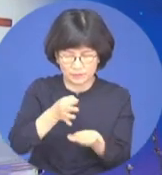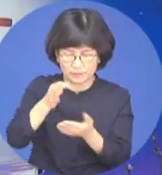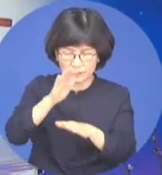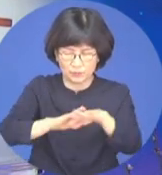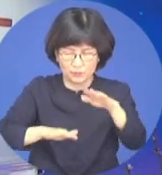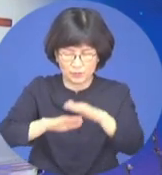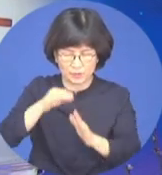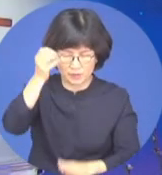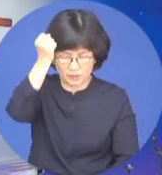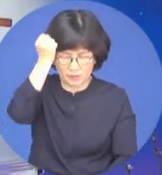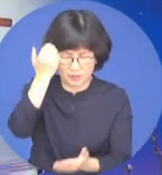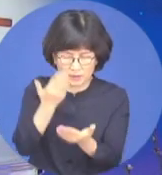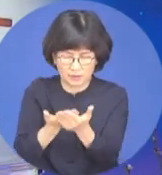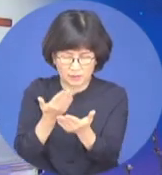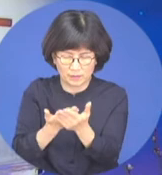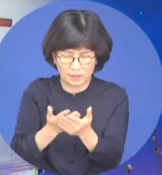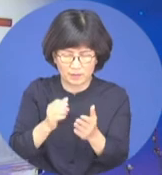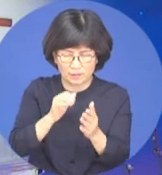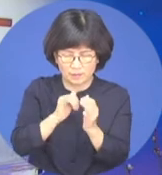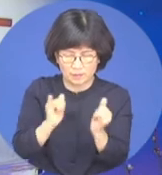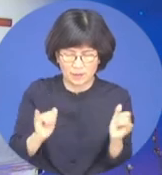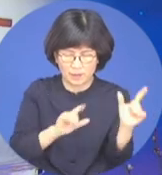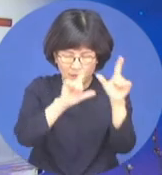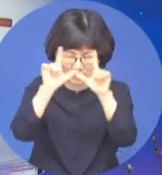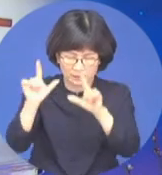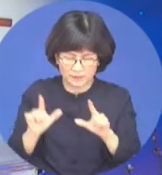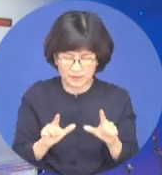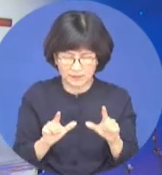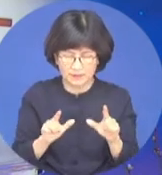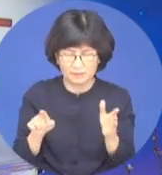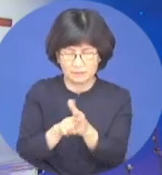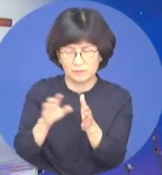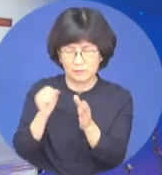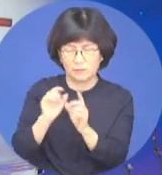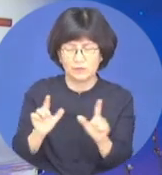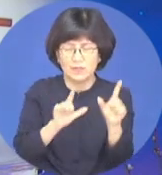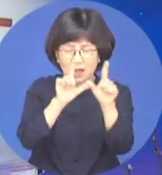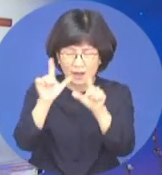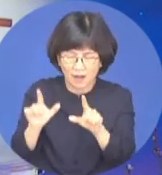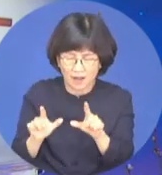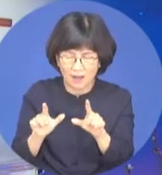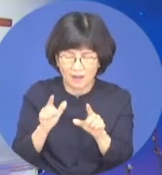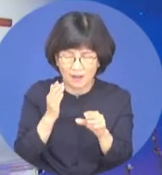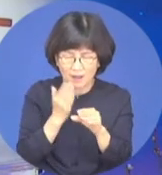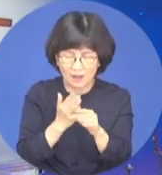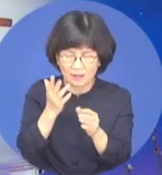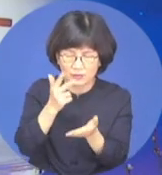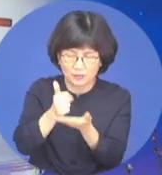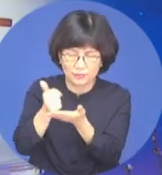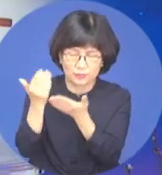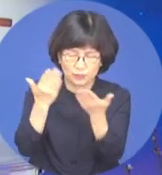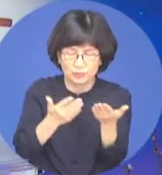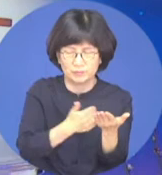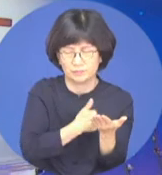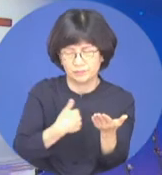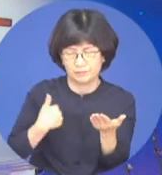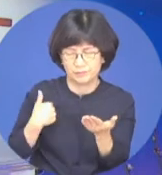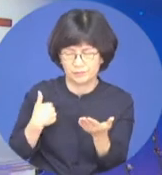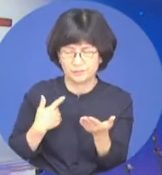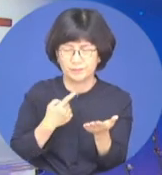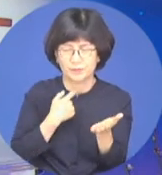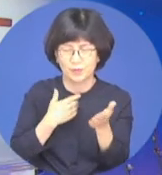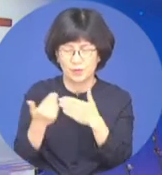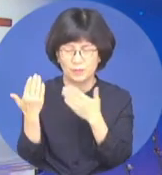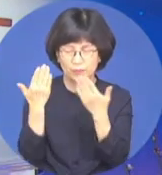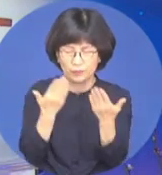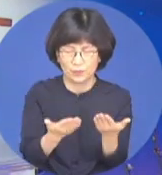기억하사 평생의 믿음으로 살면서 주님이 주시는 믿음의 부요함도 경험하며 또 뿐만